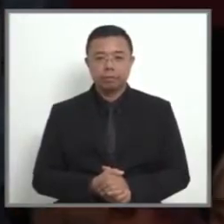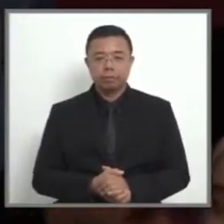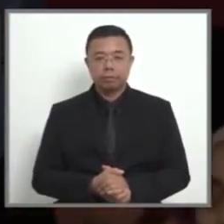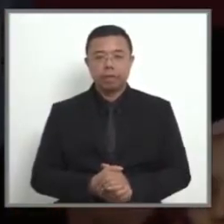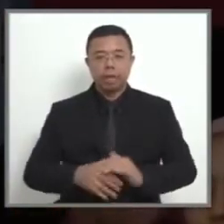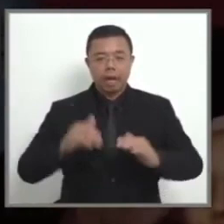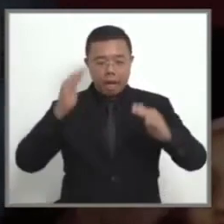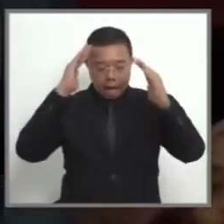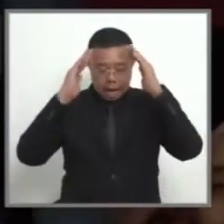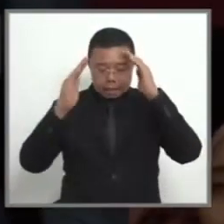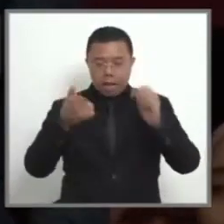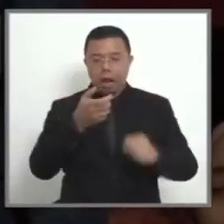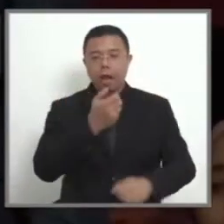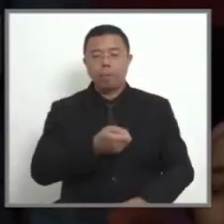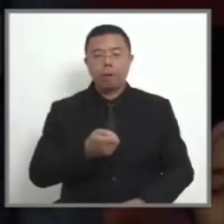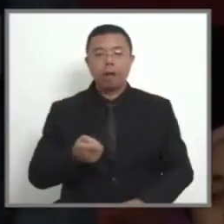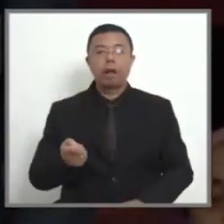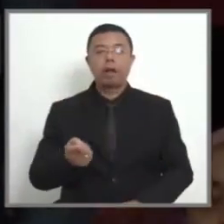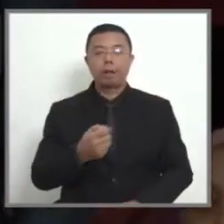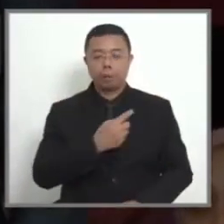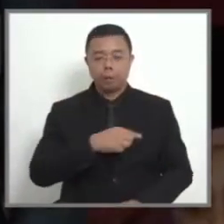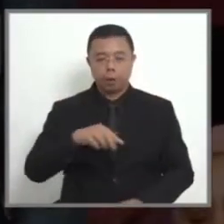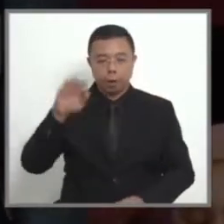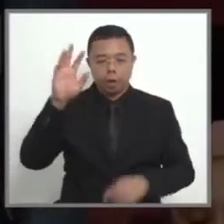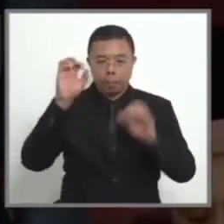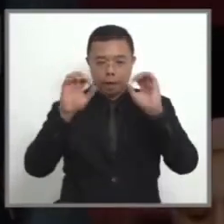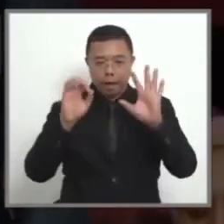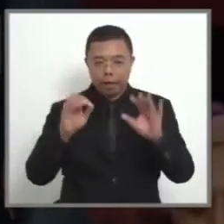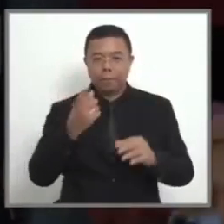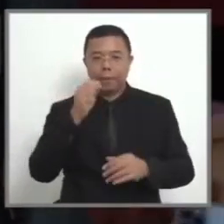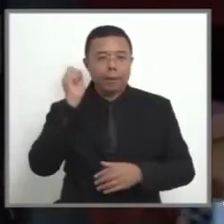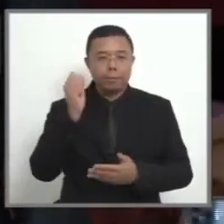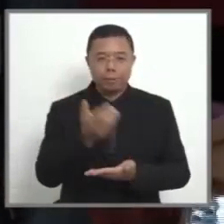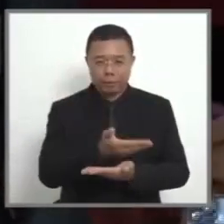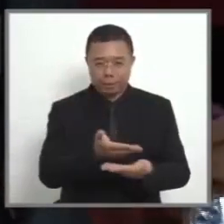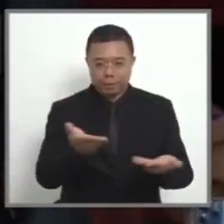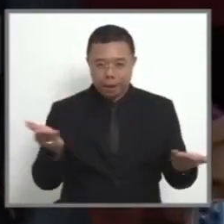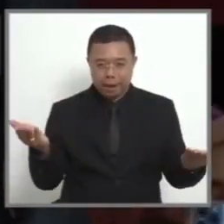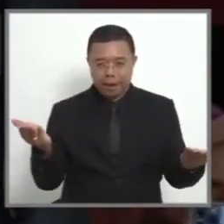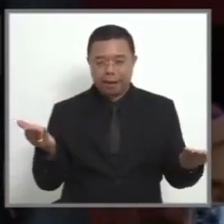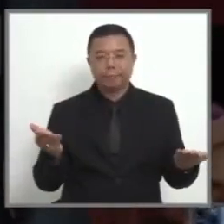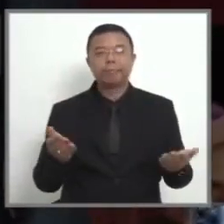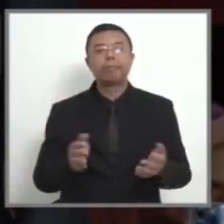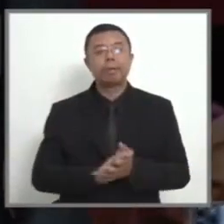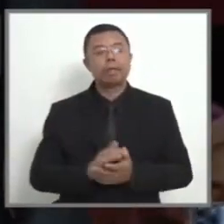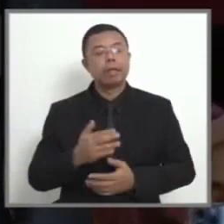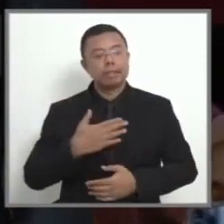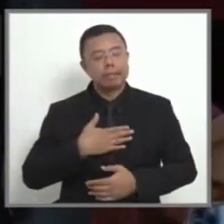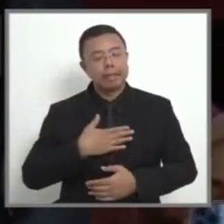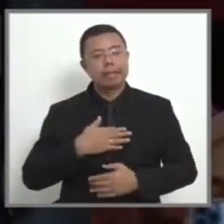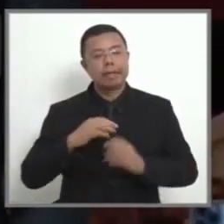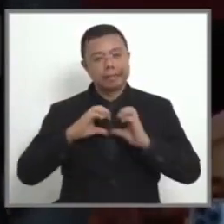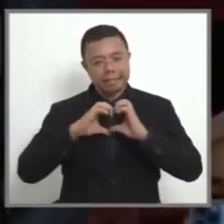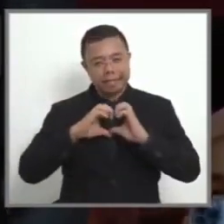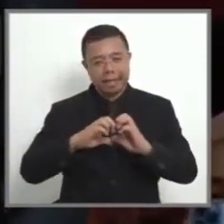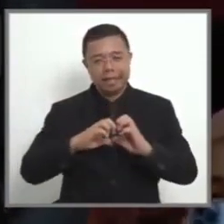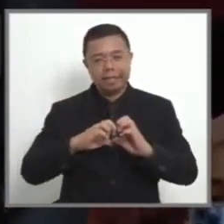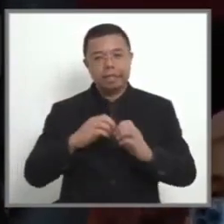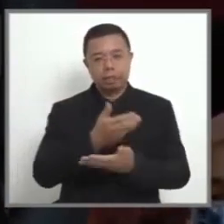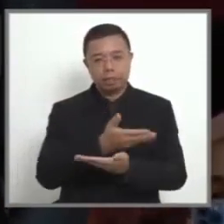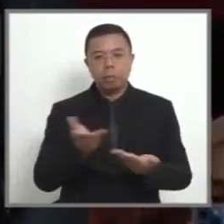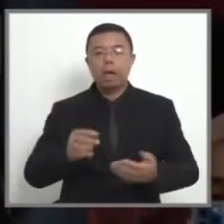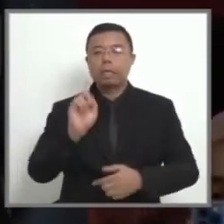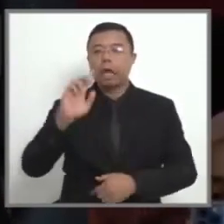asalamualaikum warahmatullahi wabarakatuh ibu bapak saudara bangsa yang saya cintai selama